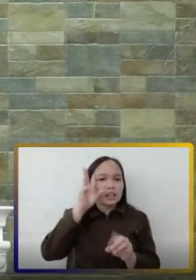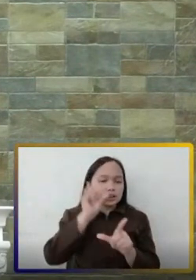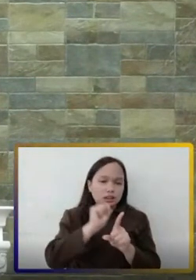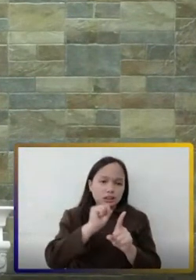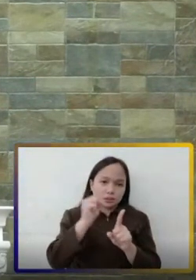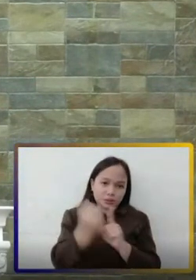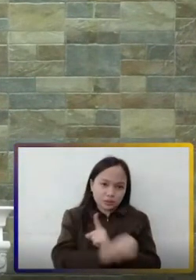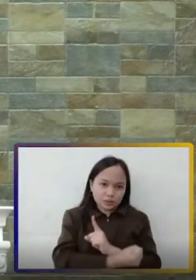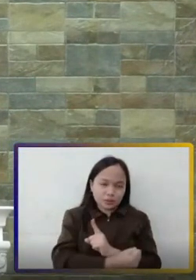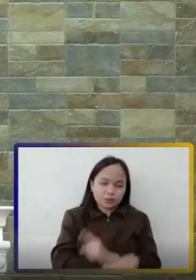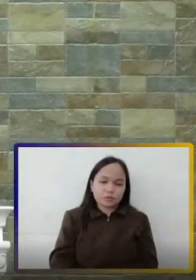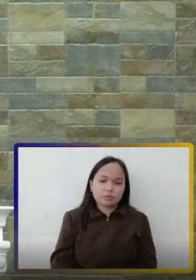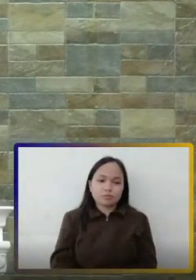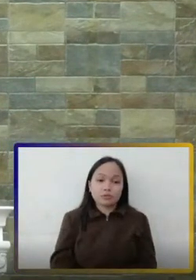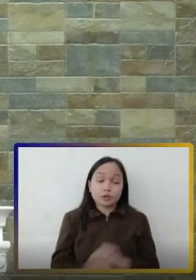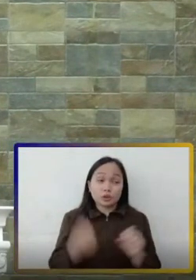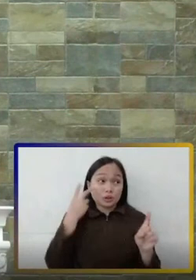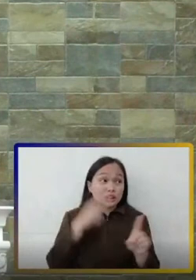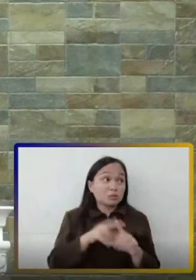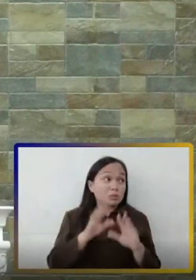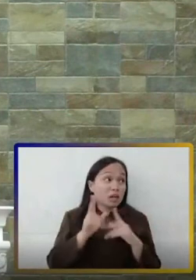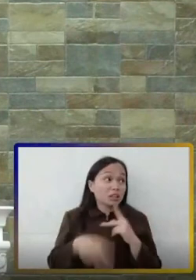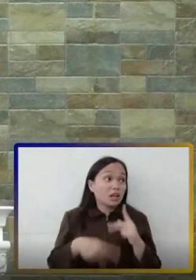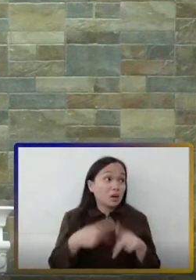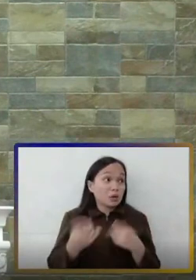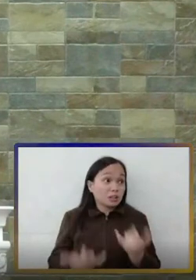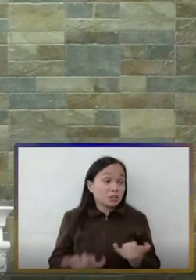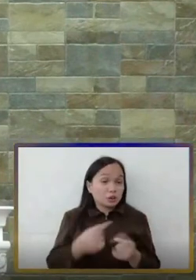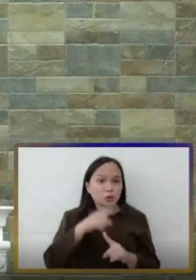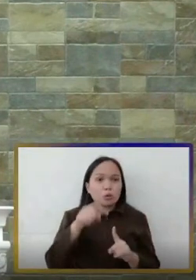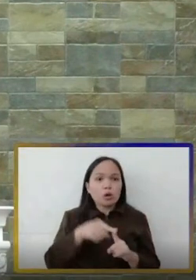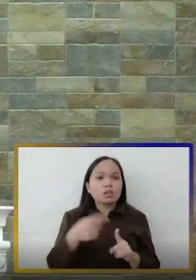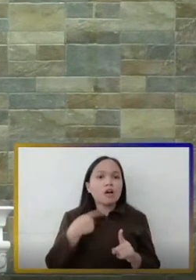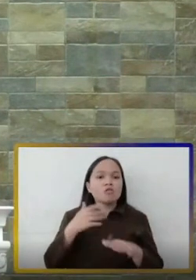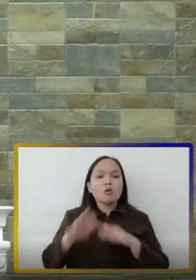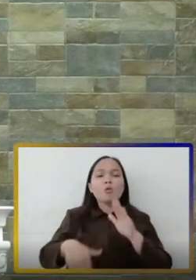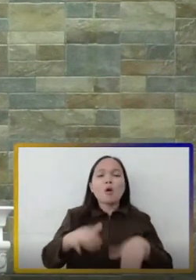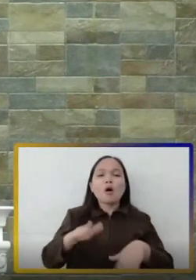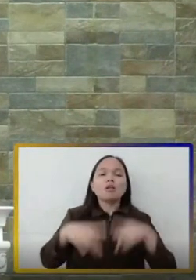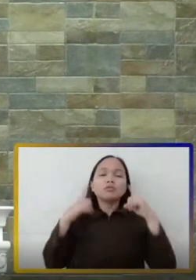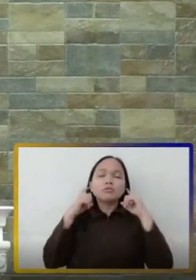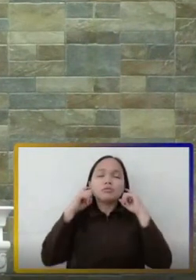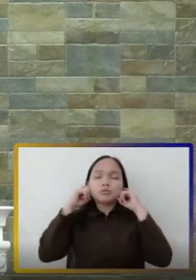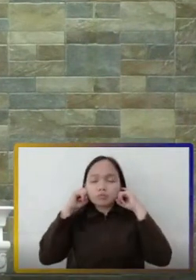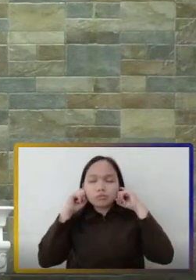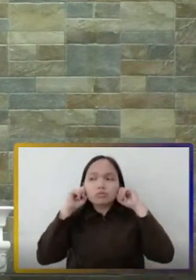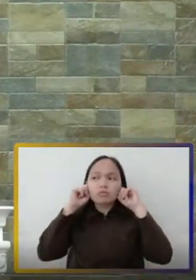Brother, nakita niyo mga tao ngayon, habang naglalakad, nakasaksak sa tainga nila.